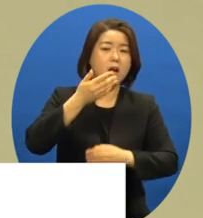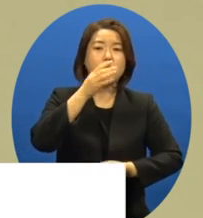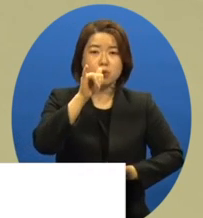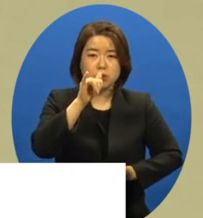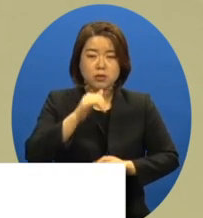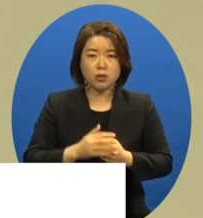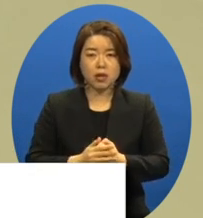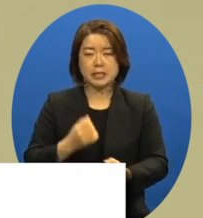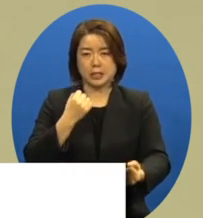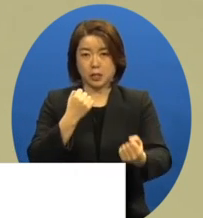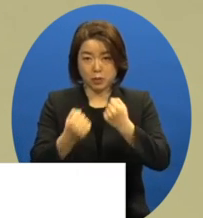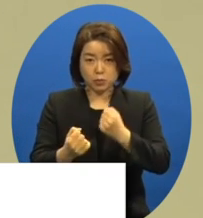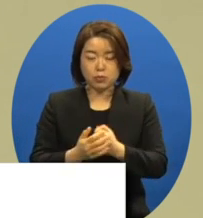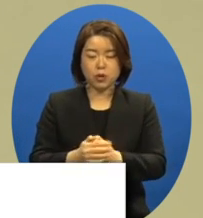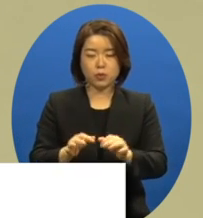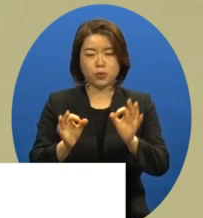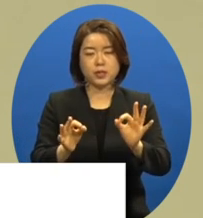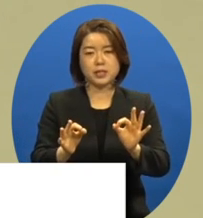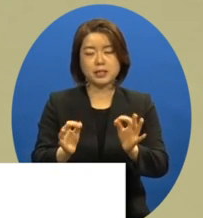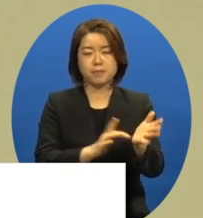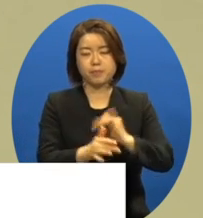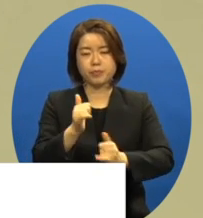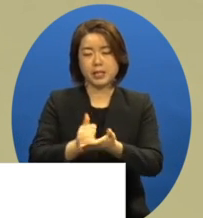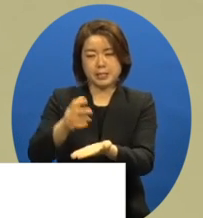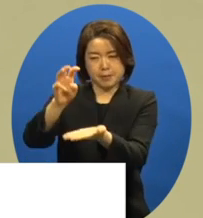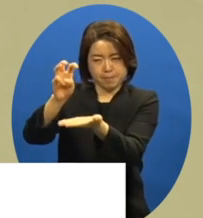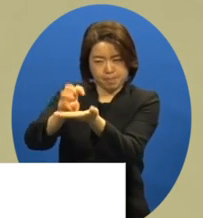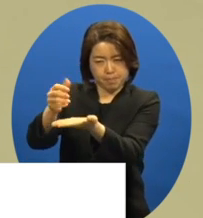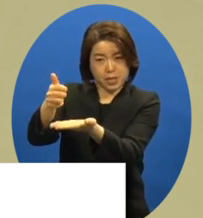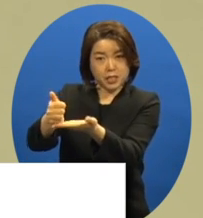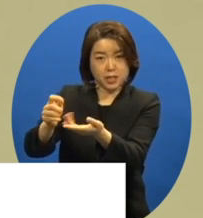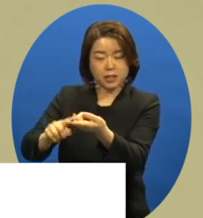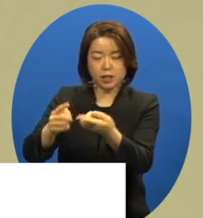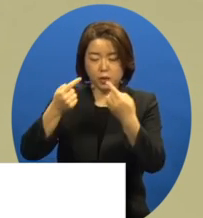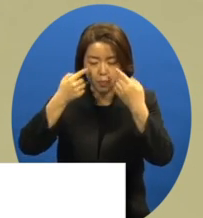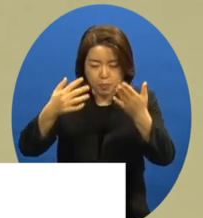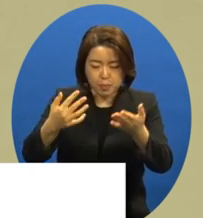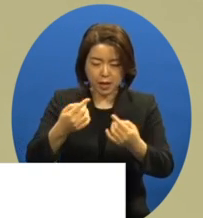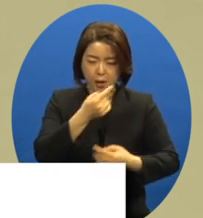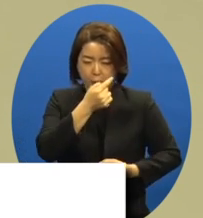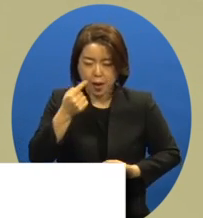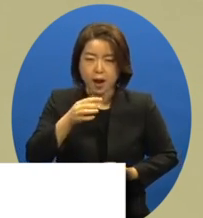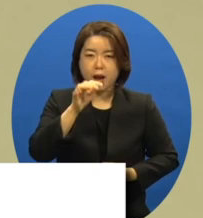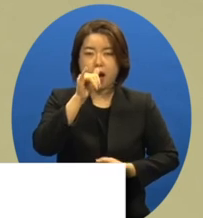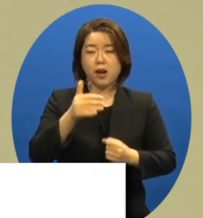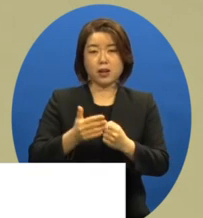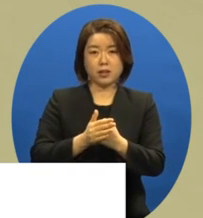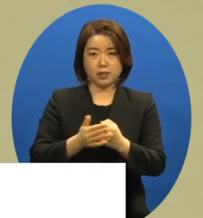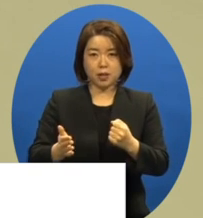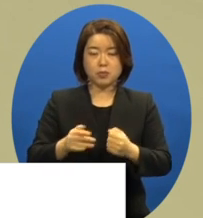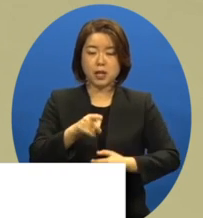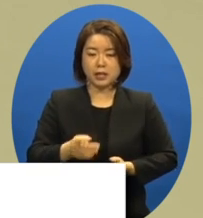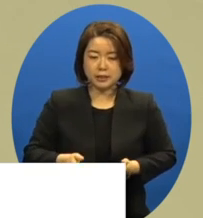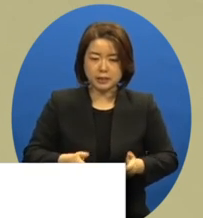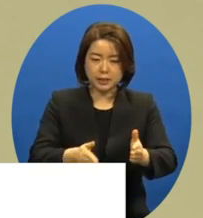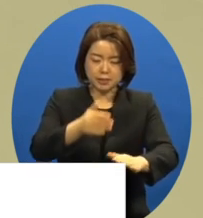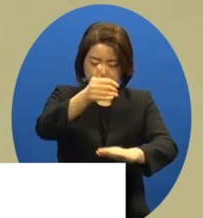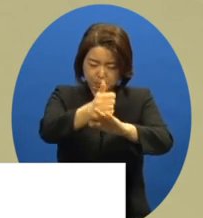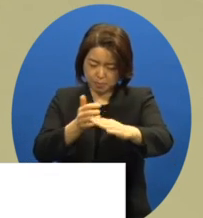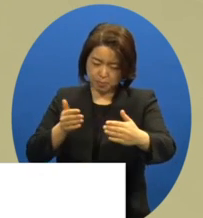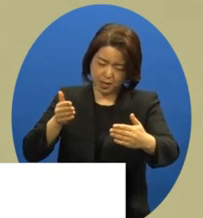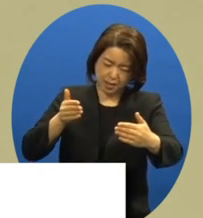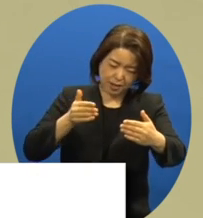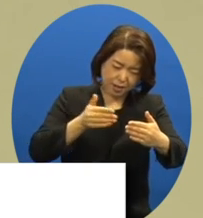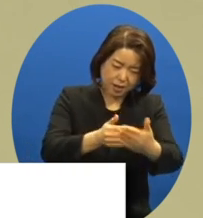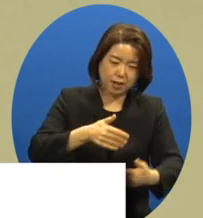불구하고 그들은 이제는 예수님이 메시아라는 것에 분명한 확신이 있었기 때문에 그 길을 끝까지 갈 수 있었던